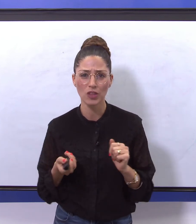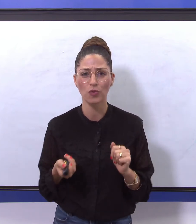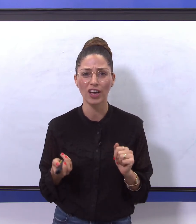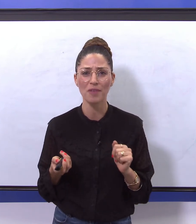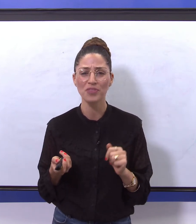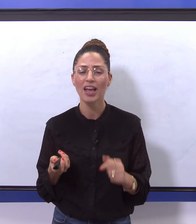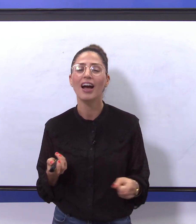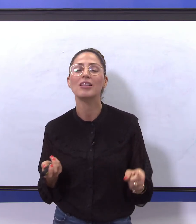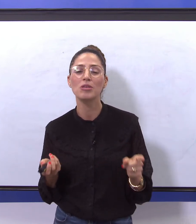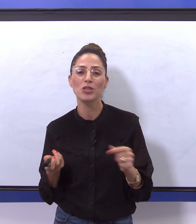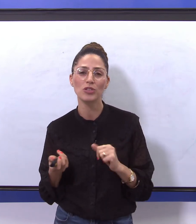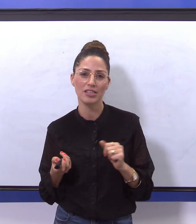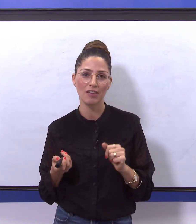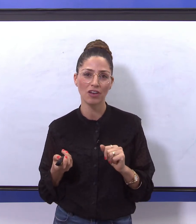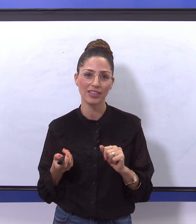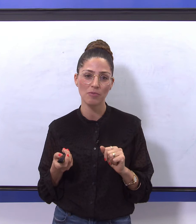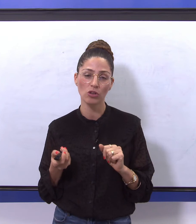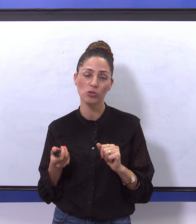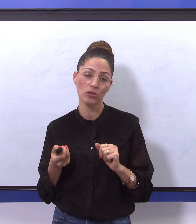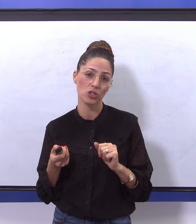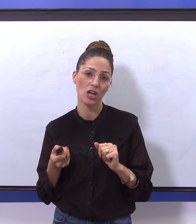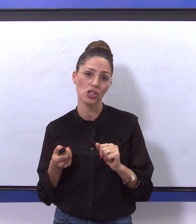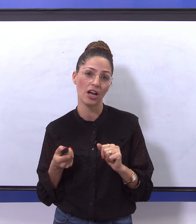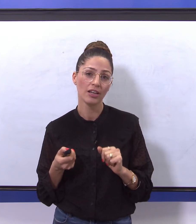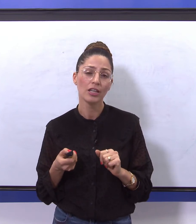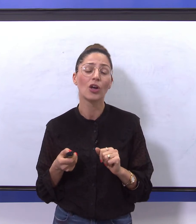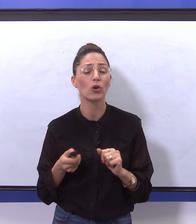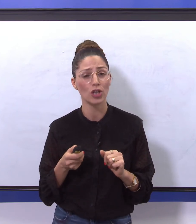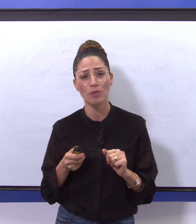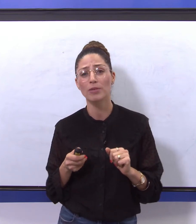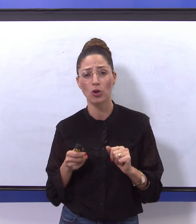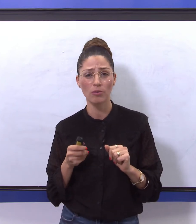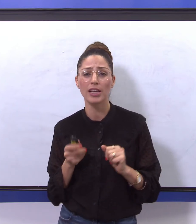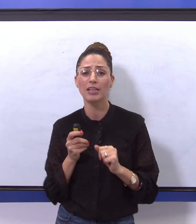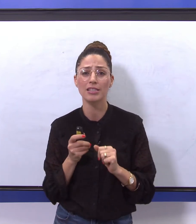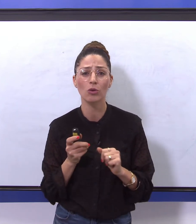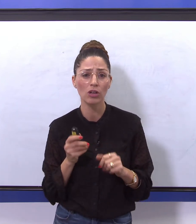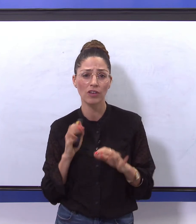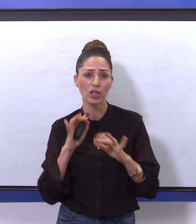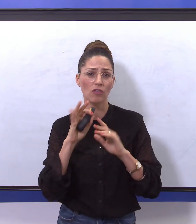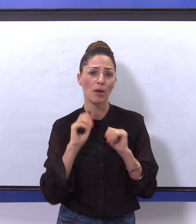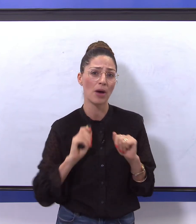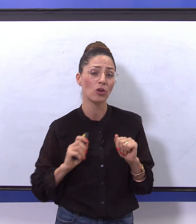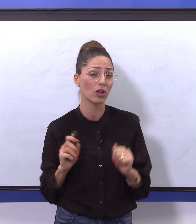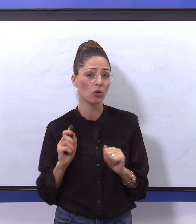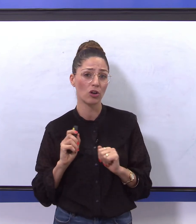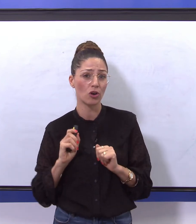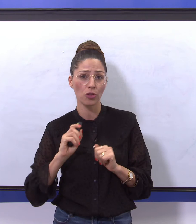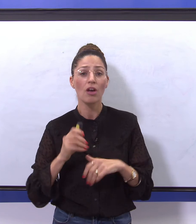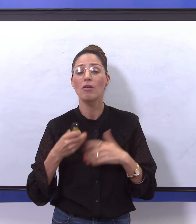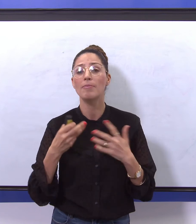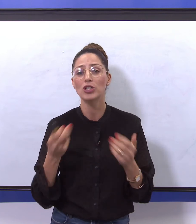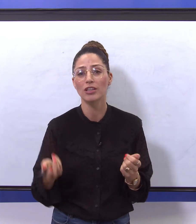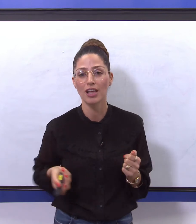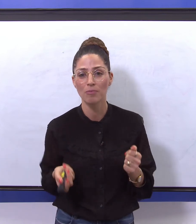בארכיון של הספרים, אתם תמצאו שזה ספר ודאי מאוד מאוד משעשע. נכון שהיום אתם יכולים להיכנס לגוגל ולכתוב יפן או לגוגל